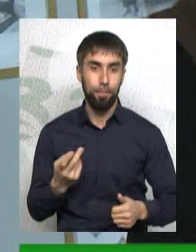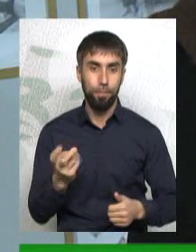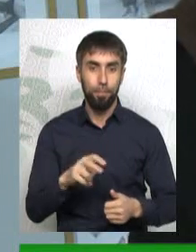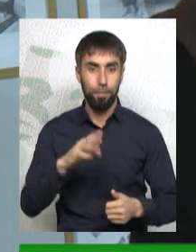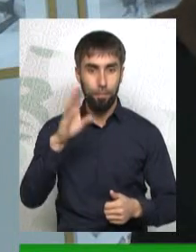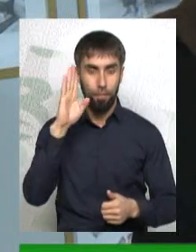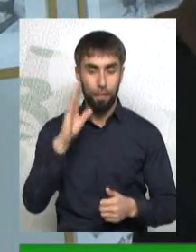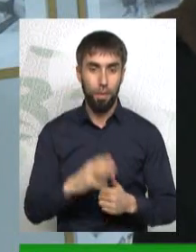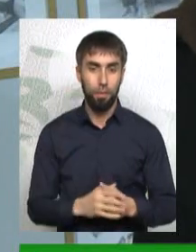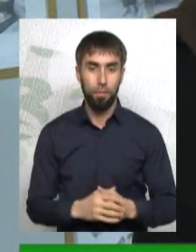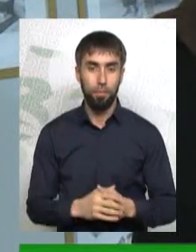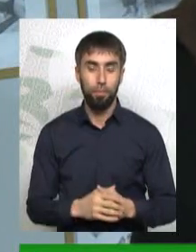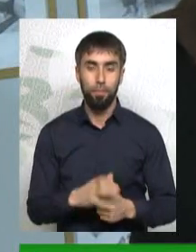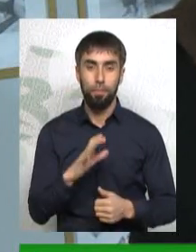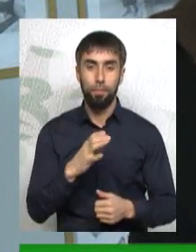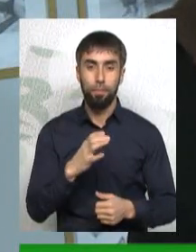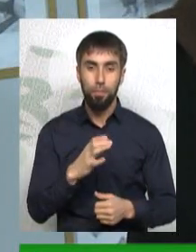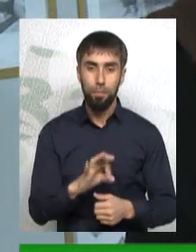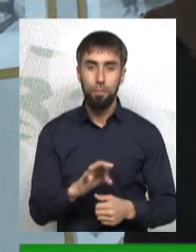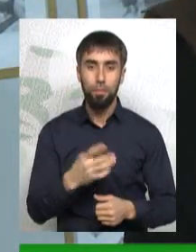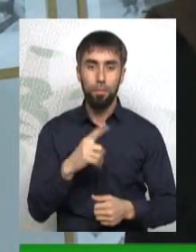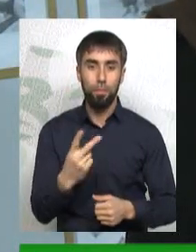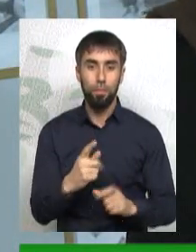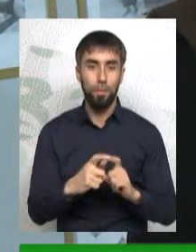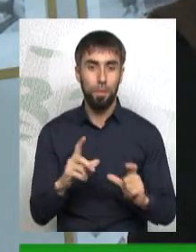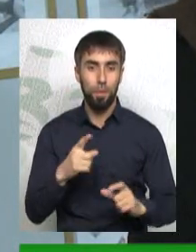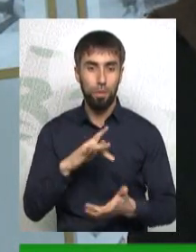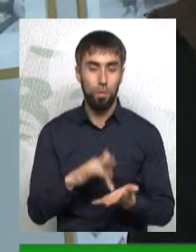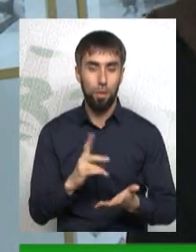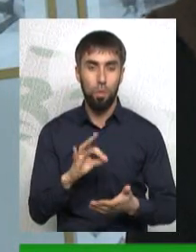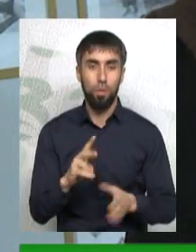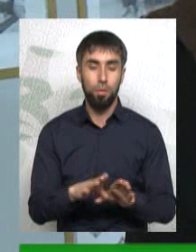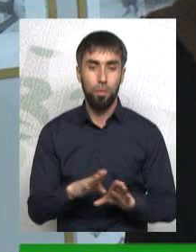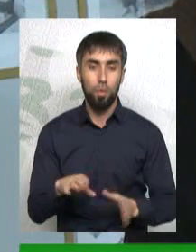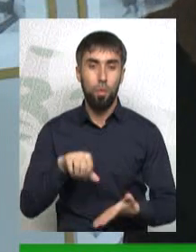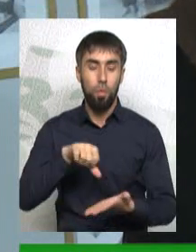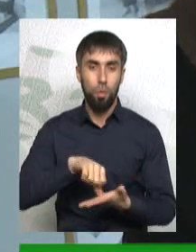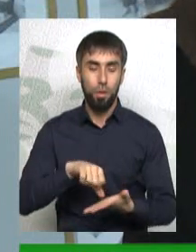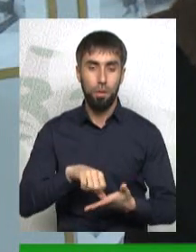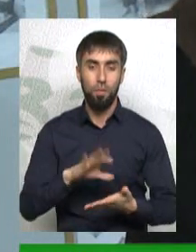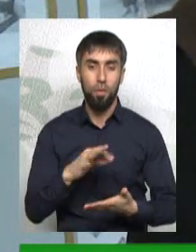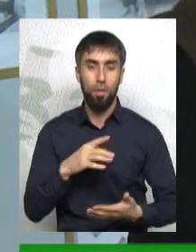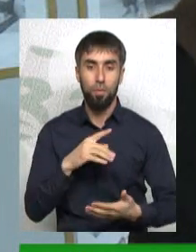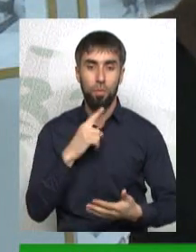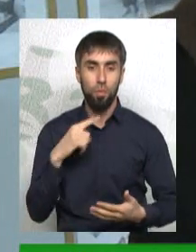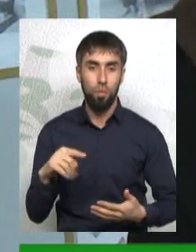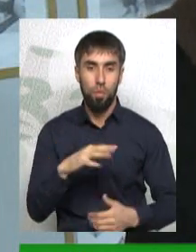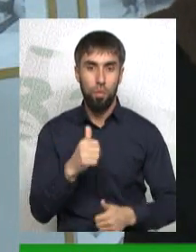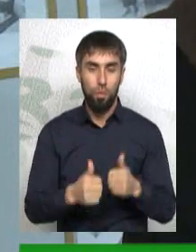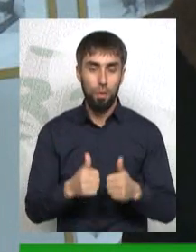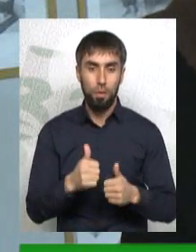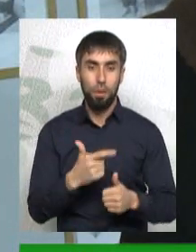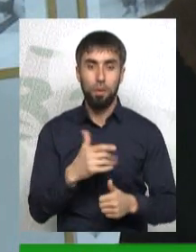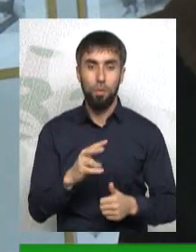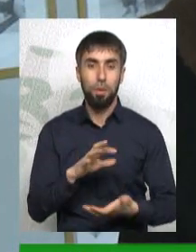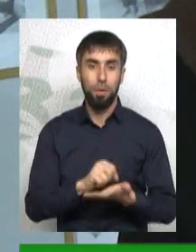мальчик со второй школы города Назрань. Он тоже участвовал во всероссийском конкурсе, где